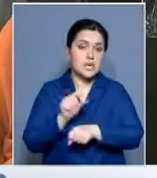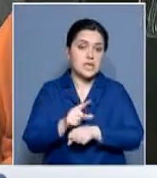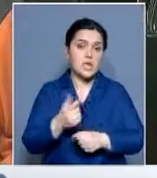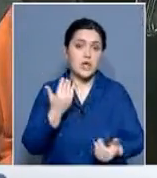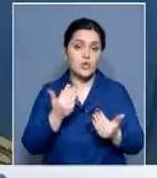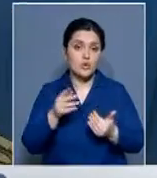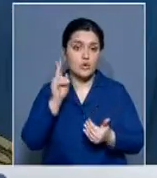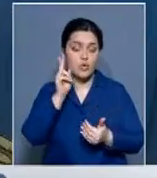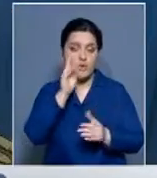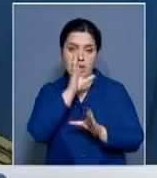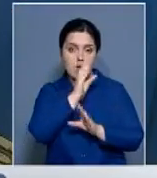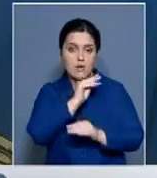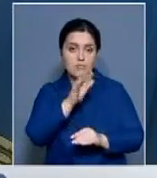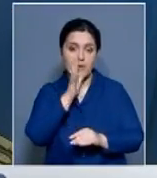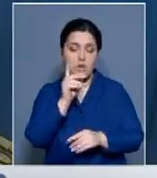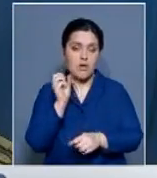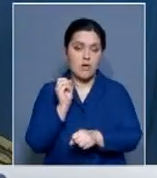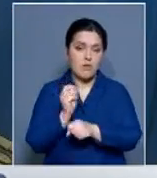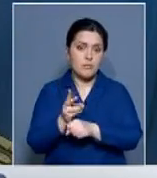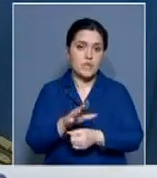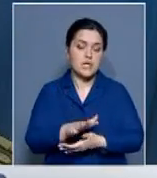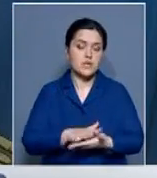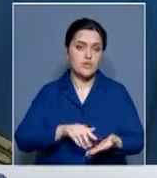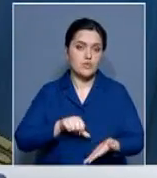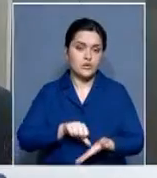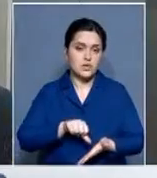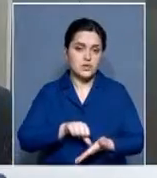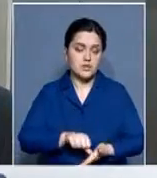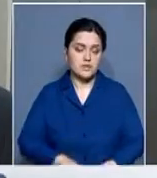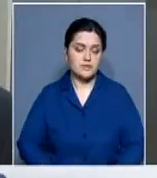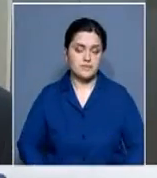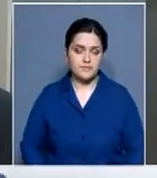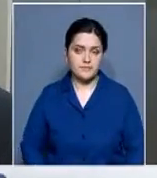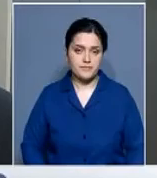не уложится вовремя, отстранят от дальнейшего участия.